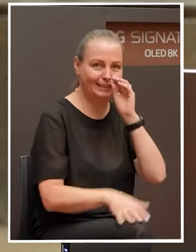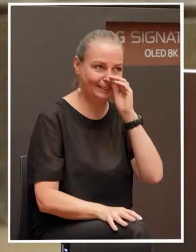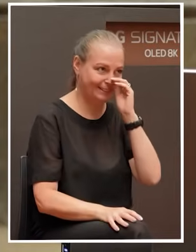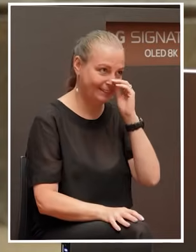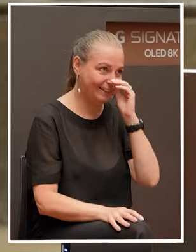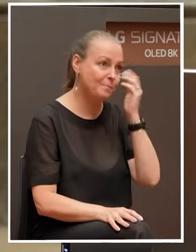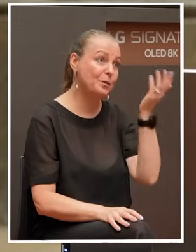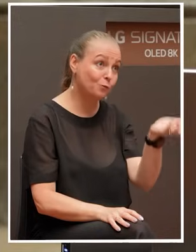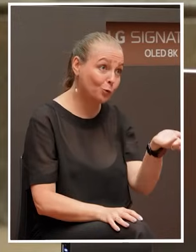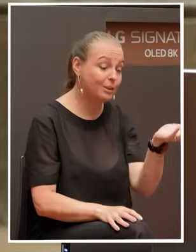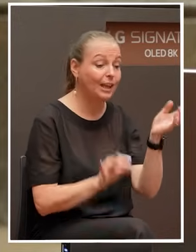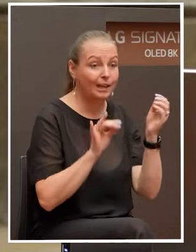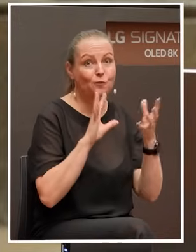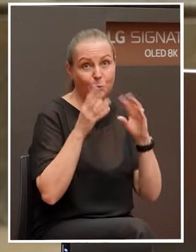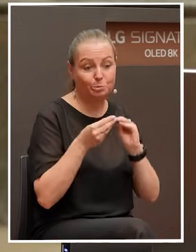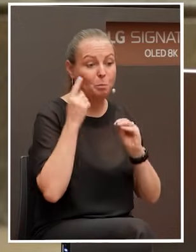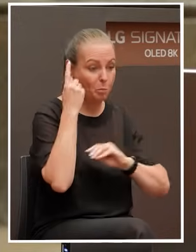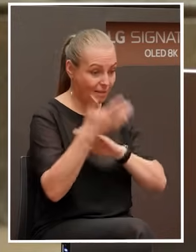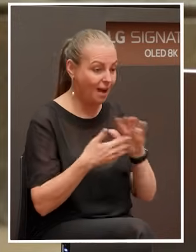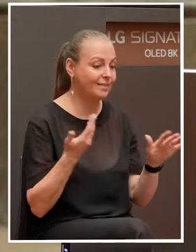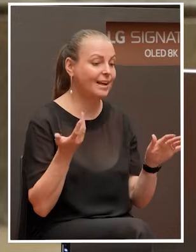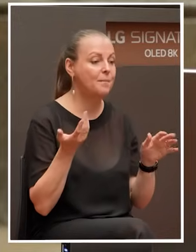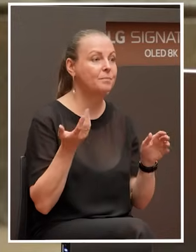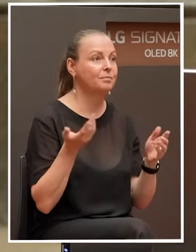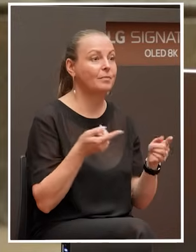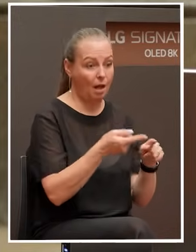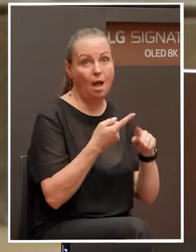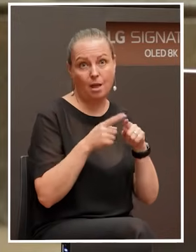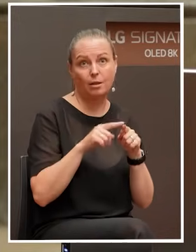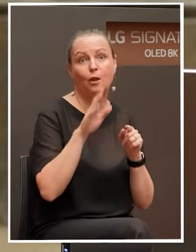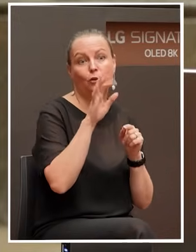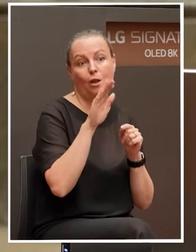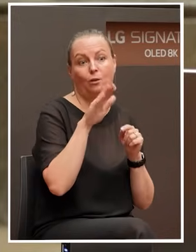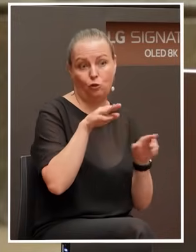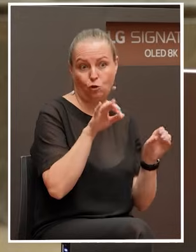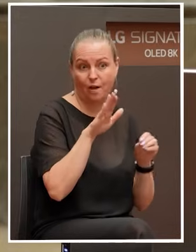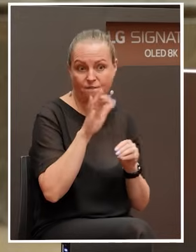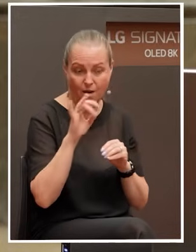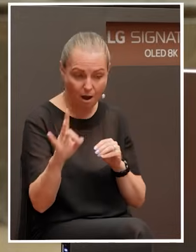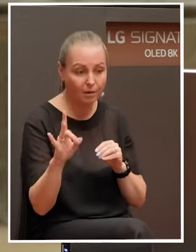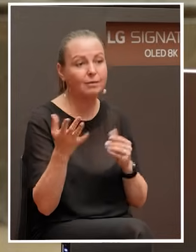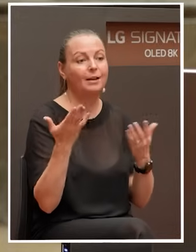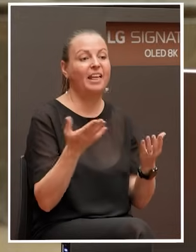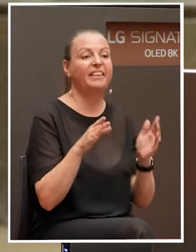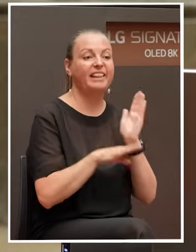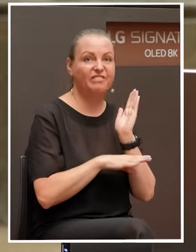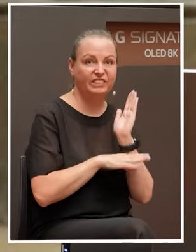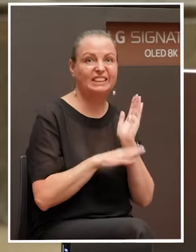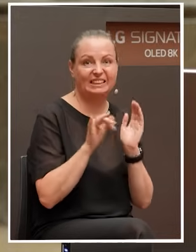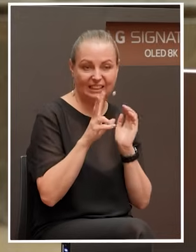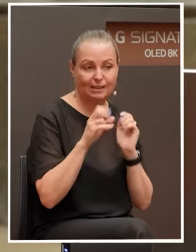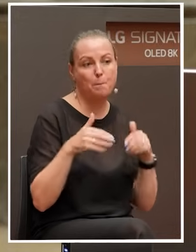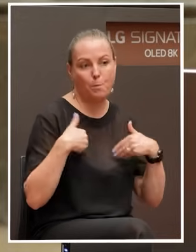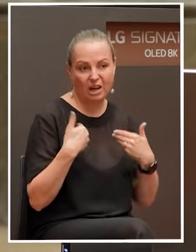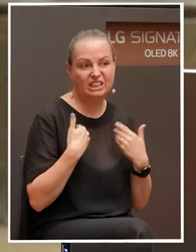В общем, это понятно. Товар, это древесина. Это полезные